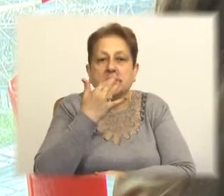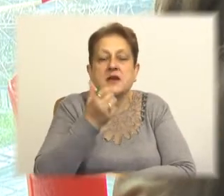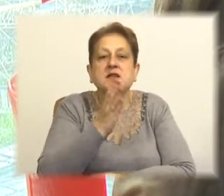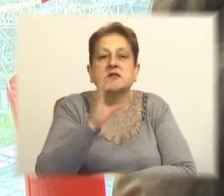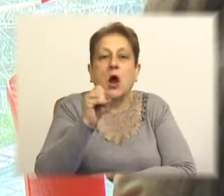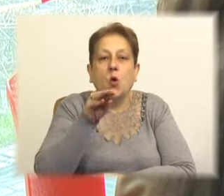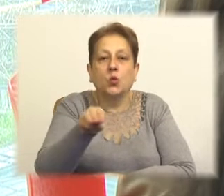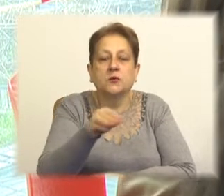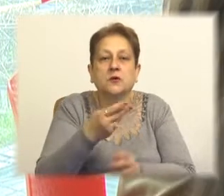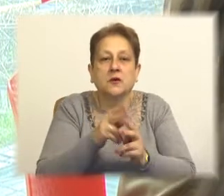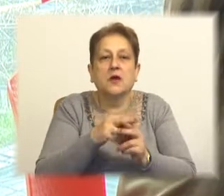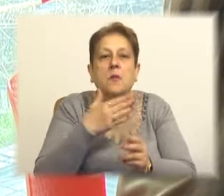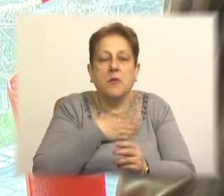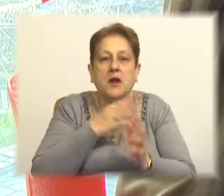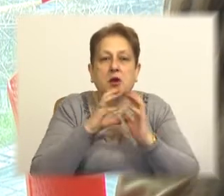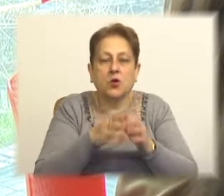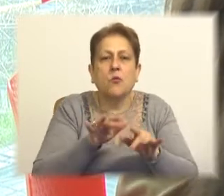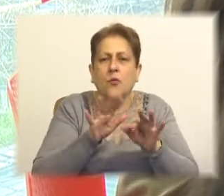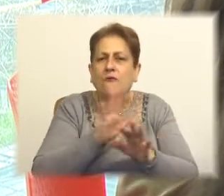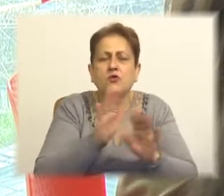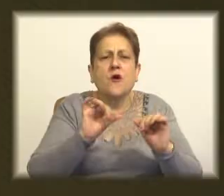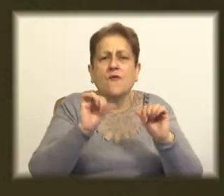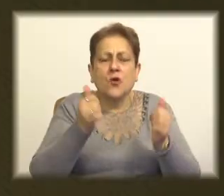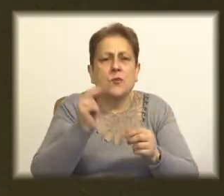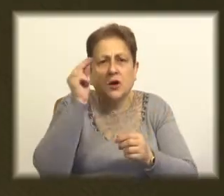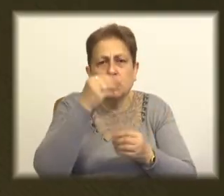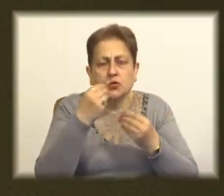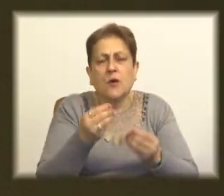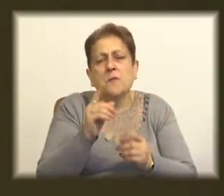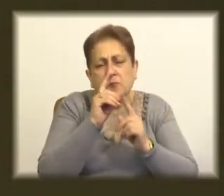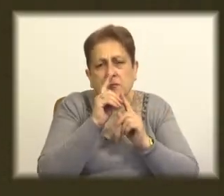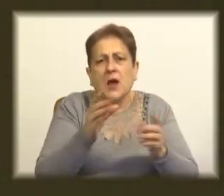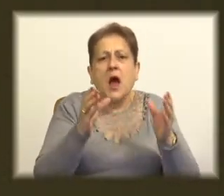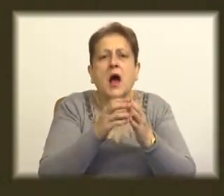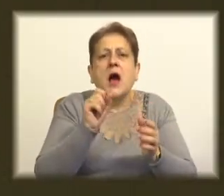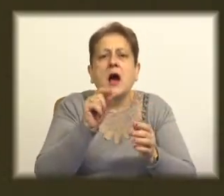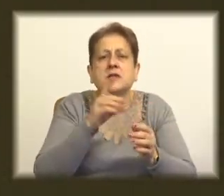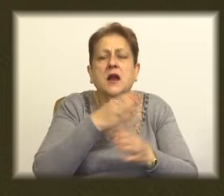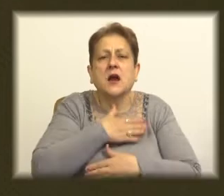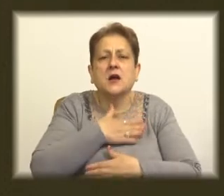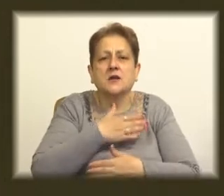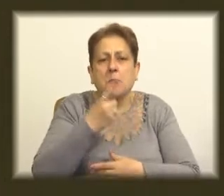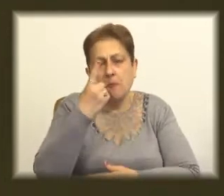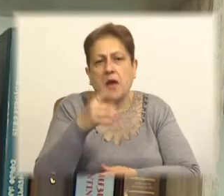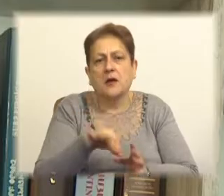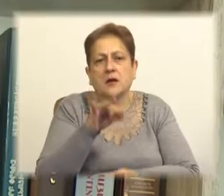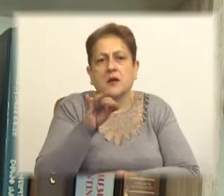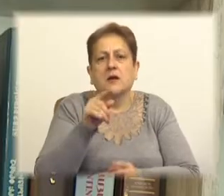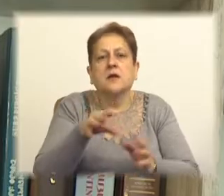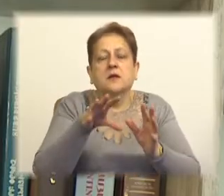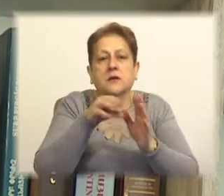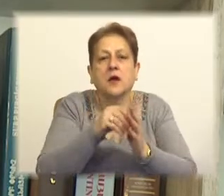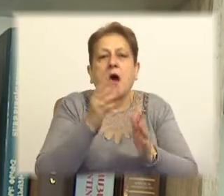սկաուտական կազմակերպությունը, մեր երկրում գործող ոչ ֆորմալ կրթություն տվող եզակի հասարակական կազմակերպություններից մեկն է։ ՀԱՍԿ-ի